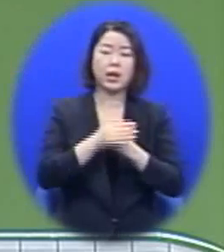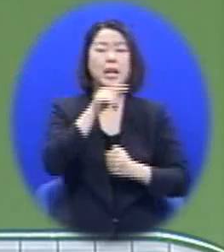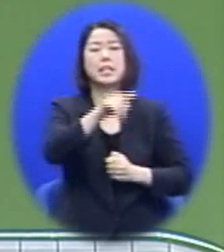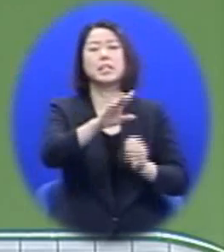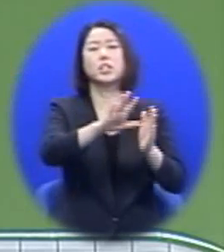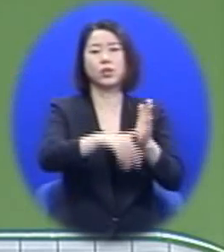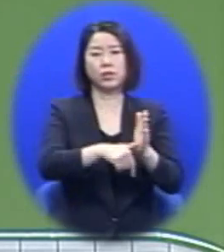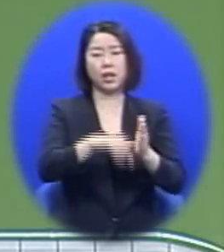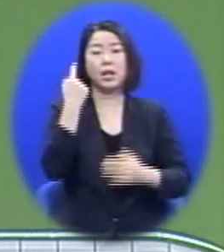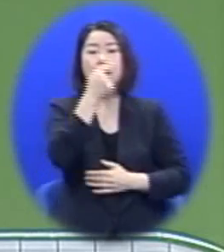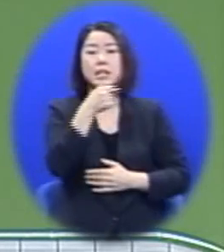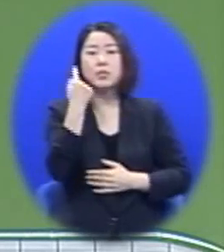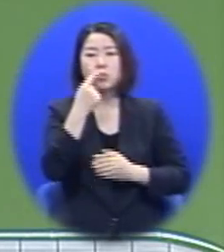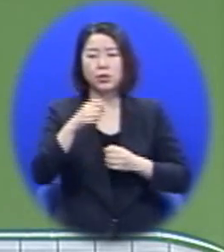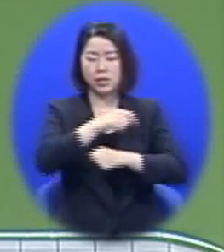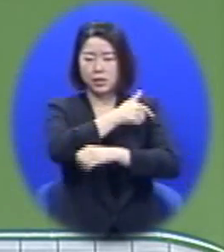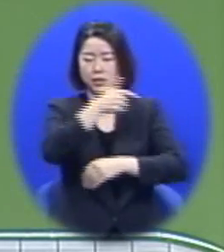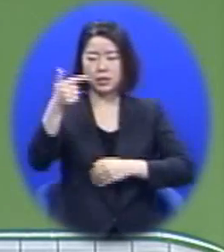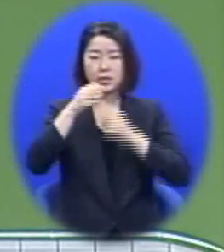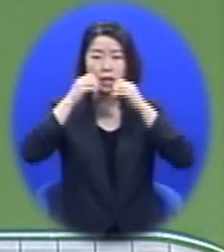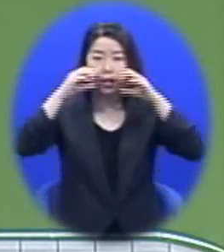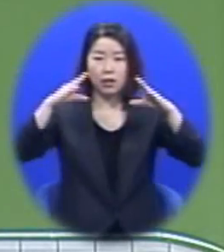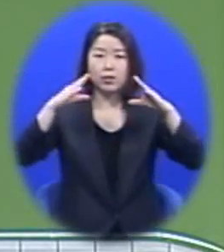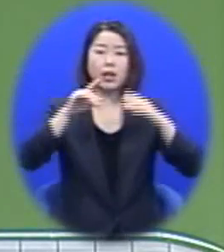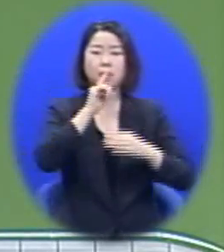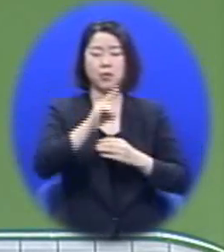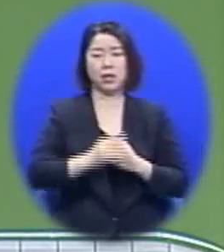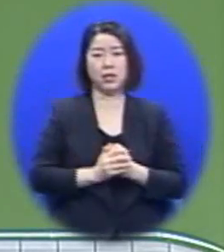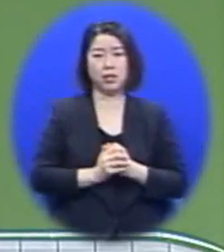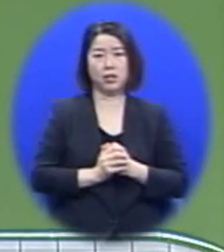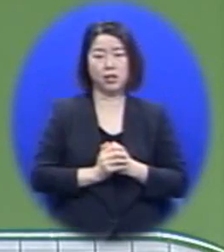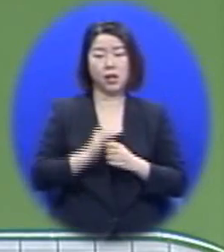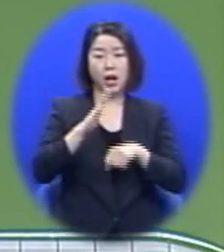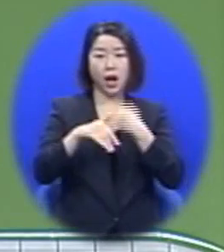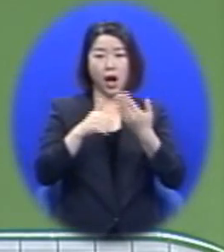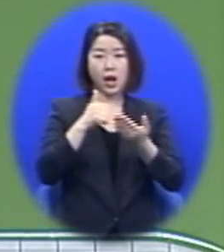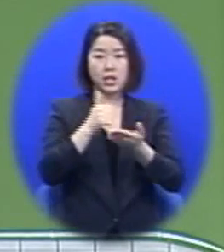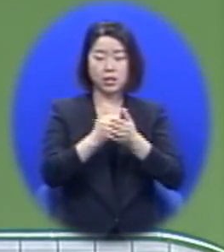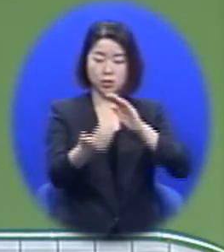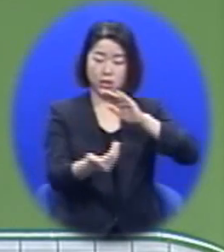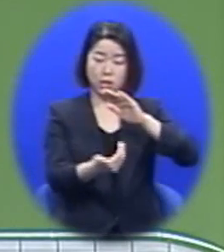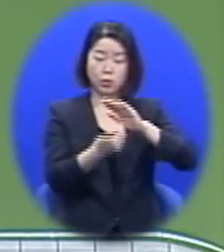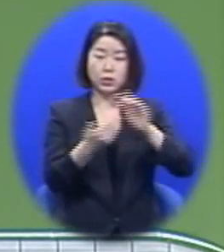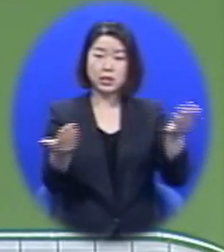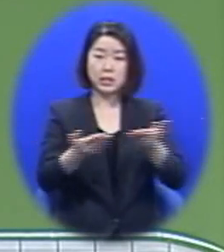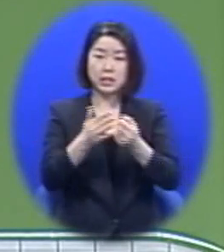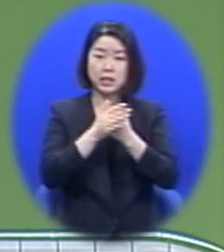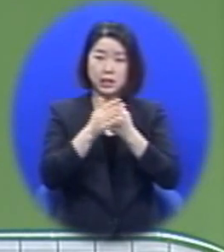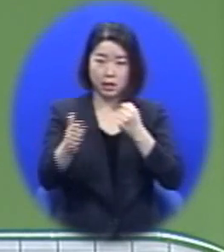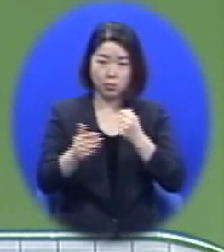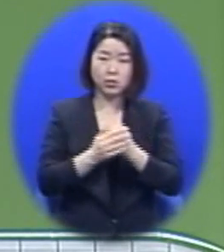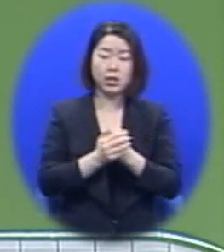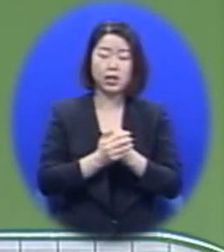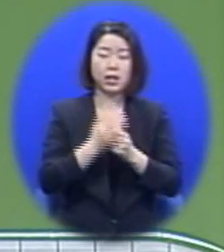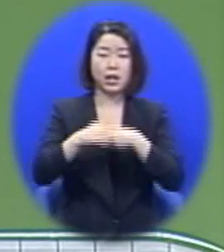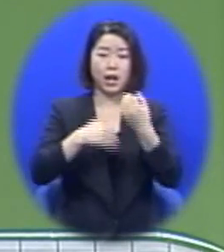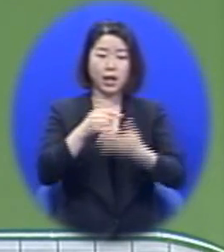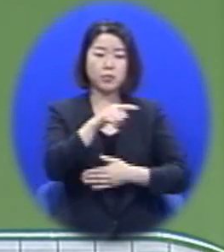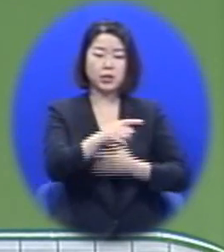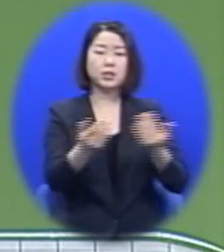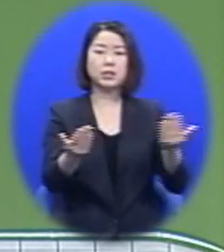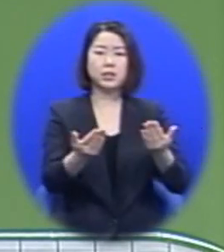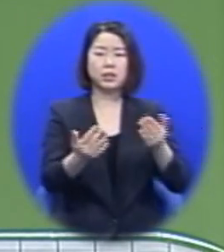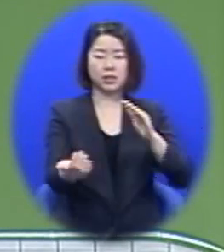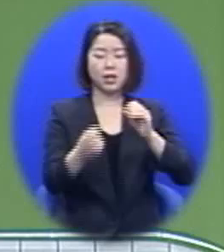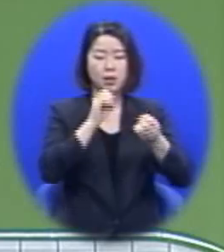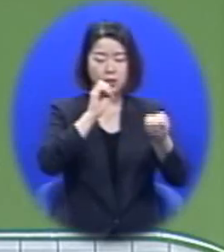연다고 하는 것입니다. 그리고 하나님께서 이루셨던 일이었기 때문에 하나님이 그 일을 응답해 주신